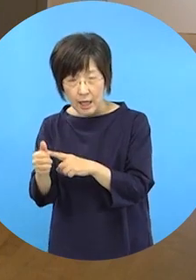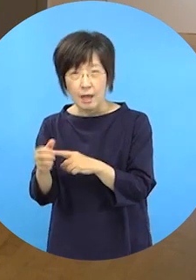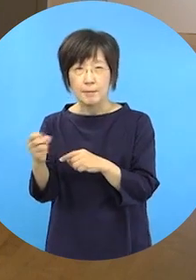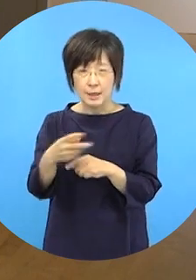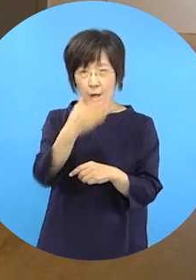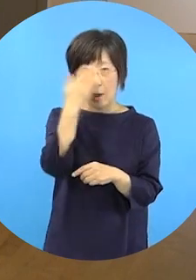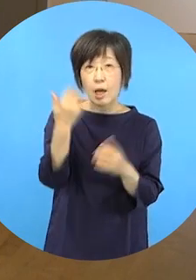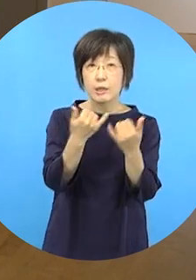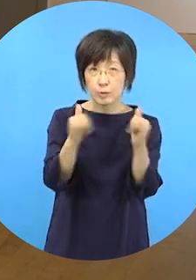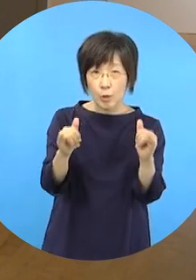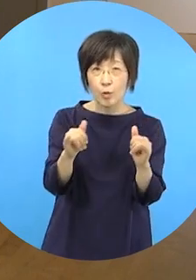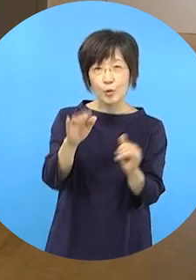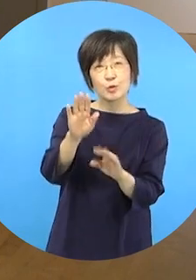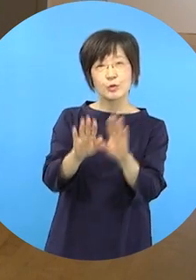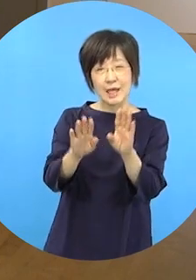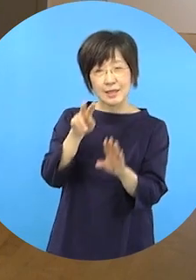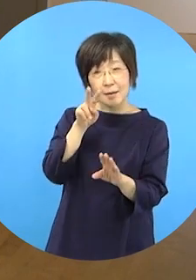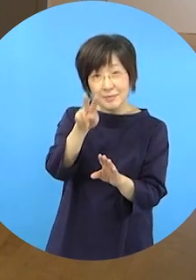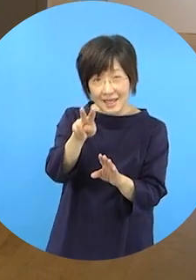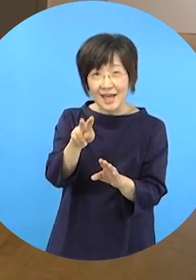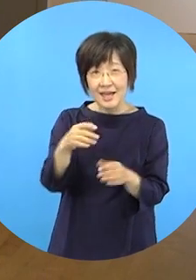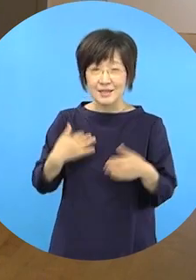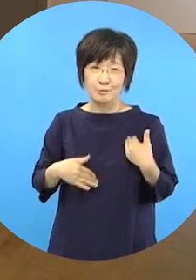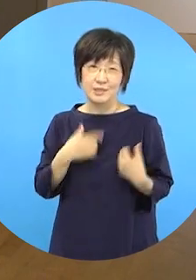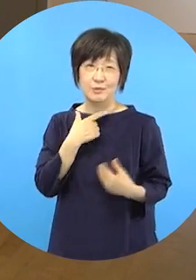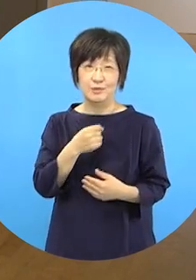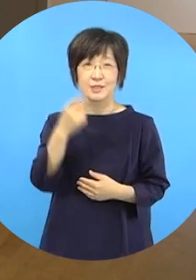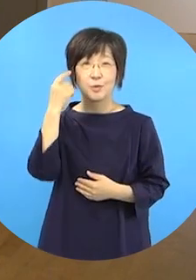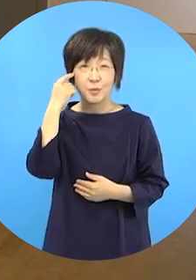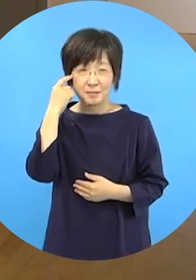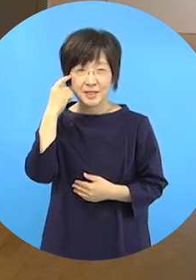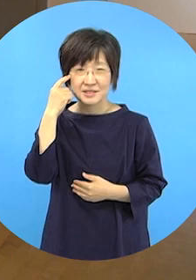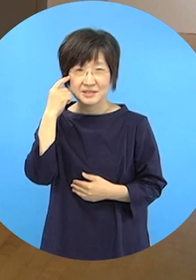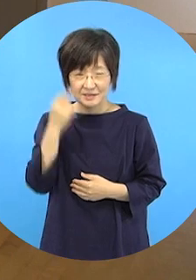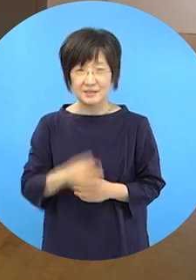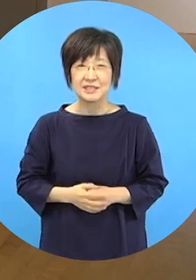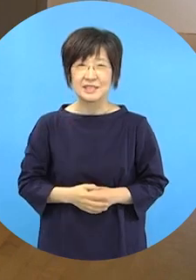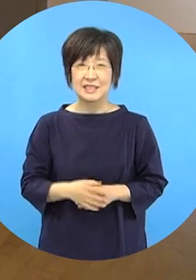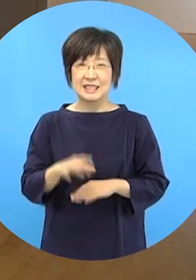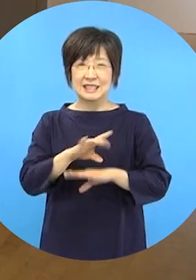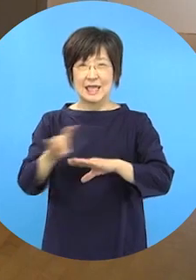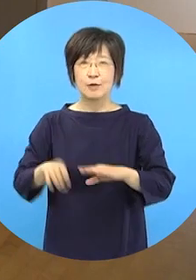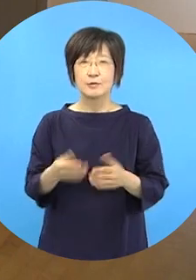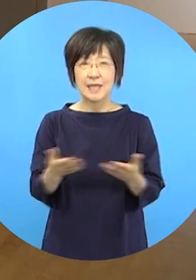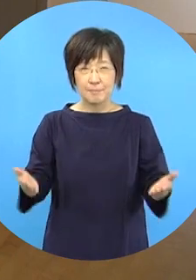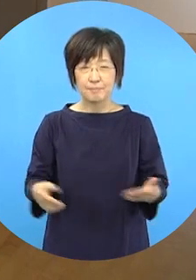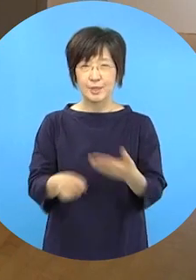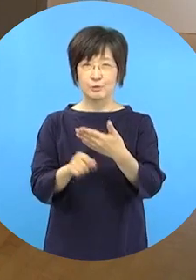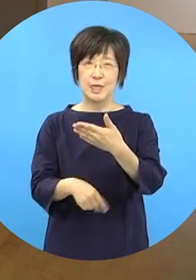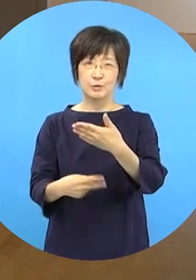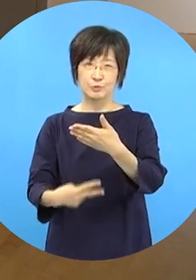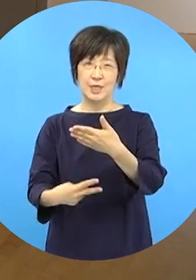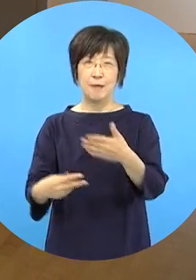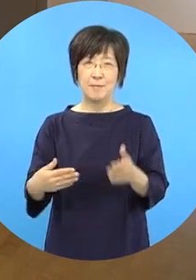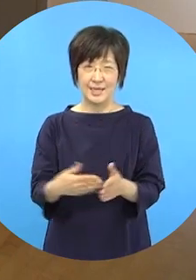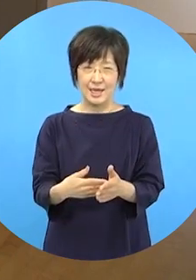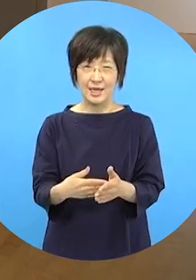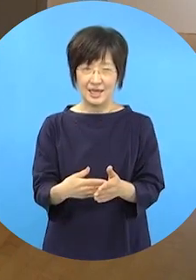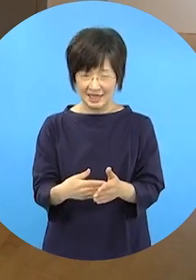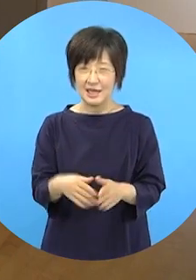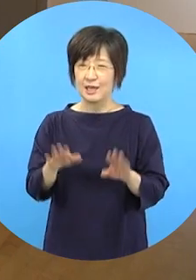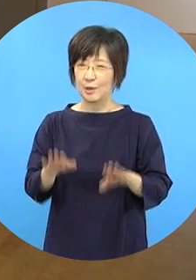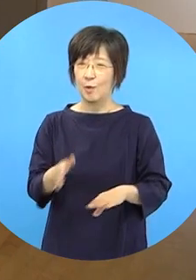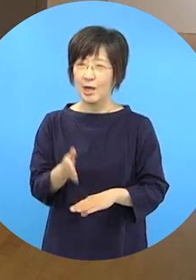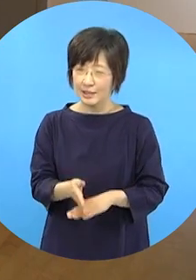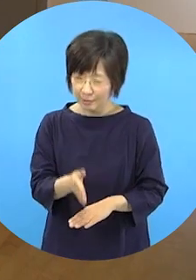ちの姿、そういうのをぜひ見て楽しんでいただきたいと思います。 木田金次郎展は9月2日までの開催となっています。鎌田さん、今日は